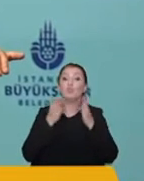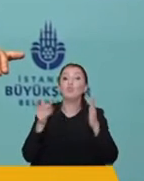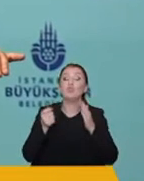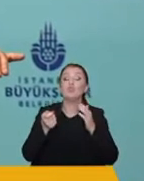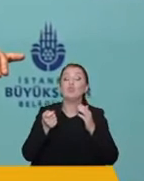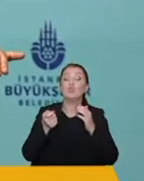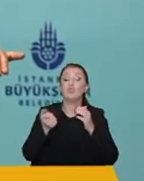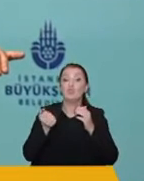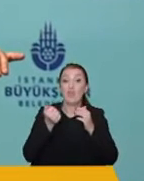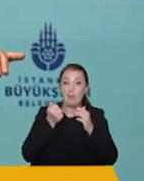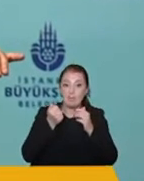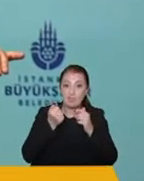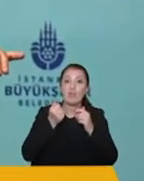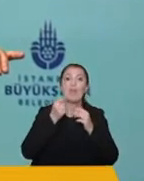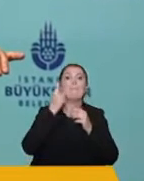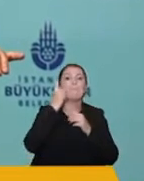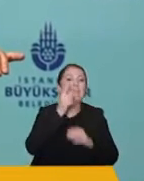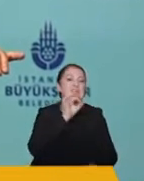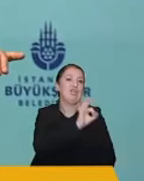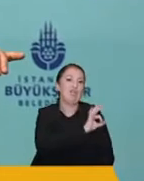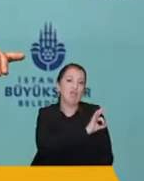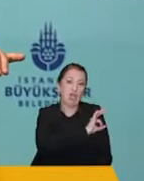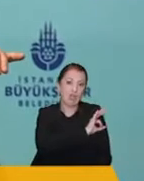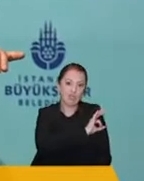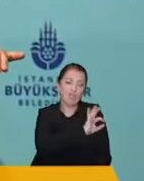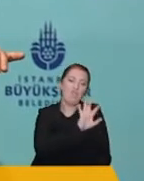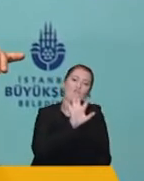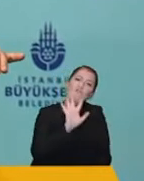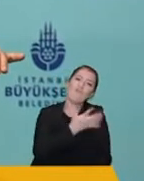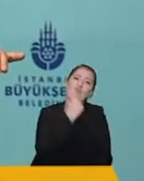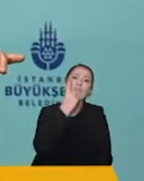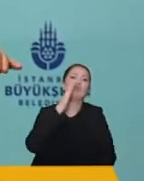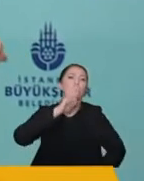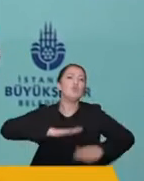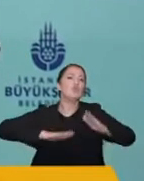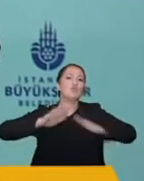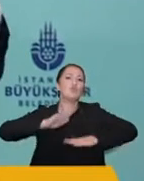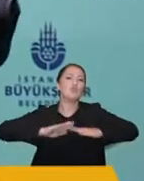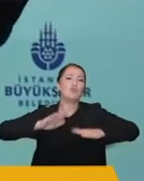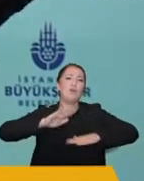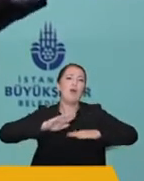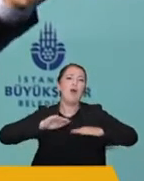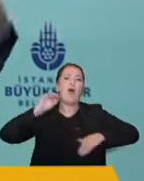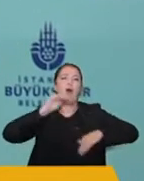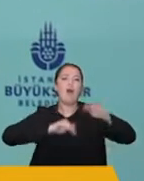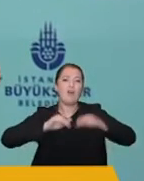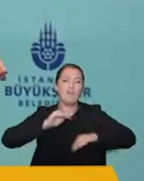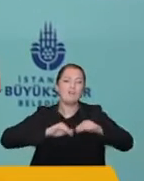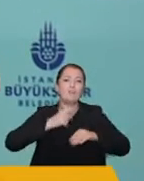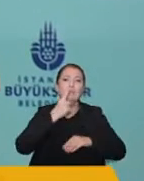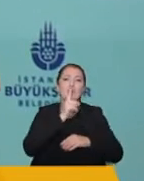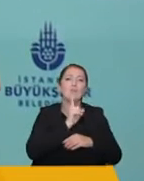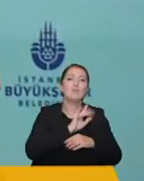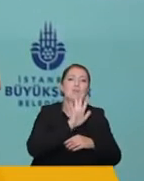Büyükçekmece'de bir kreş veya bir yüzme havuzu, bir tanesi 150 bin lira, bir tanesi 500 bin